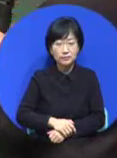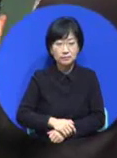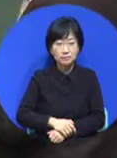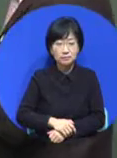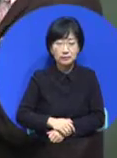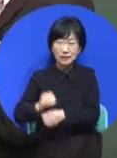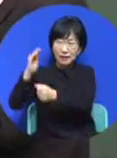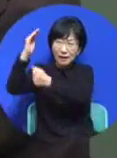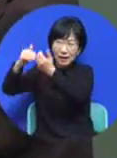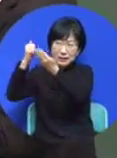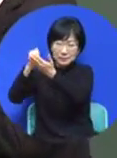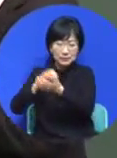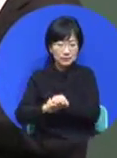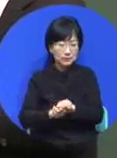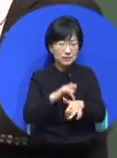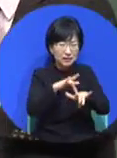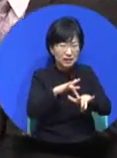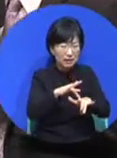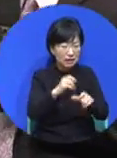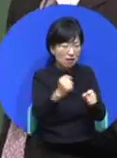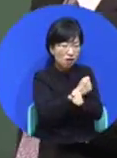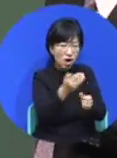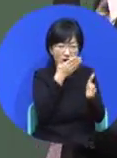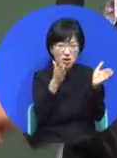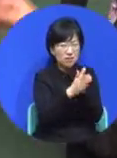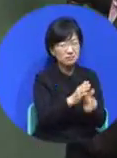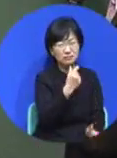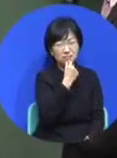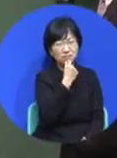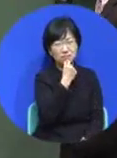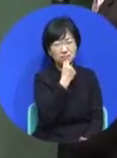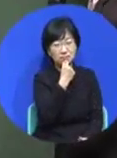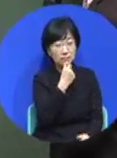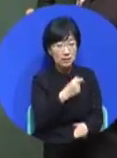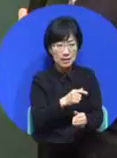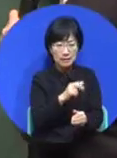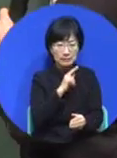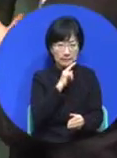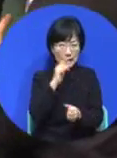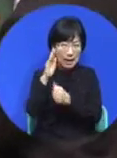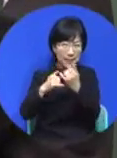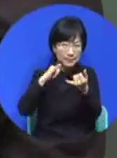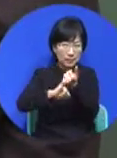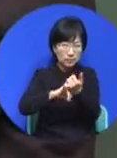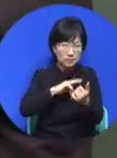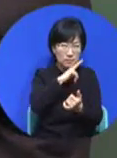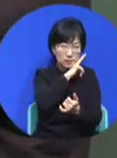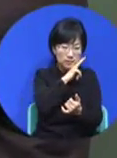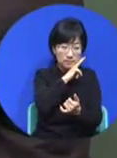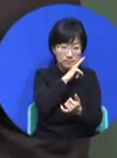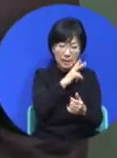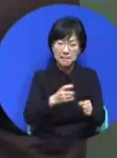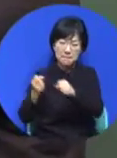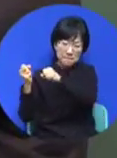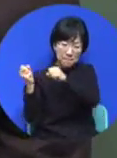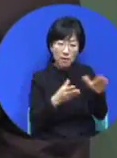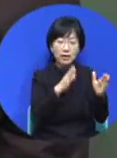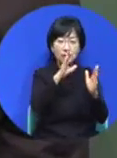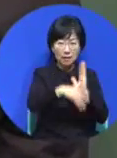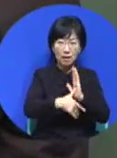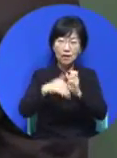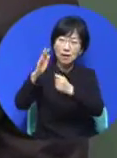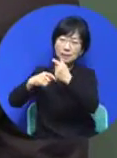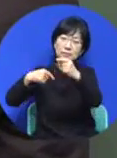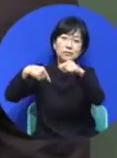버렸는데도 응답하신다. Because God is answering us just simply because we get rid of our unbelief. The only answer is through 예, Him.